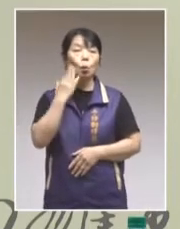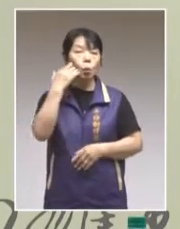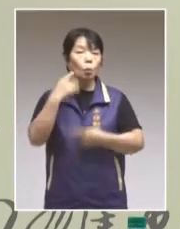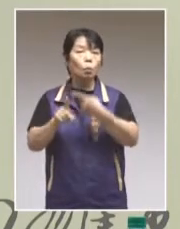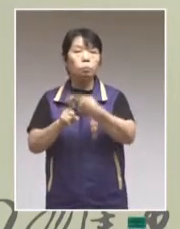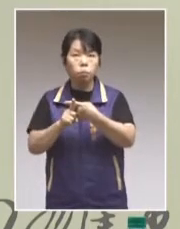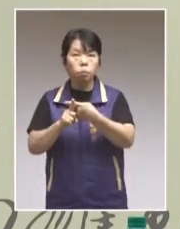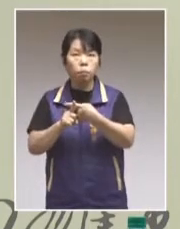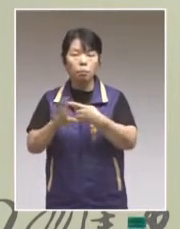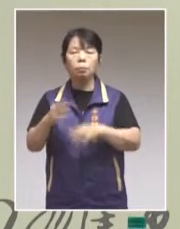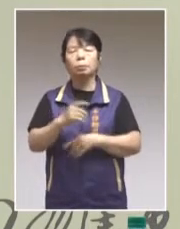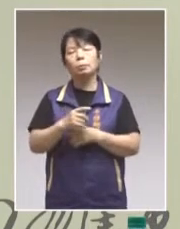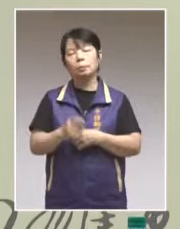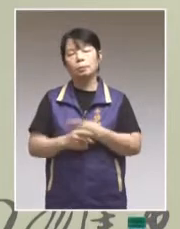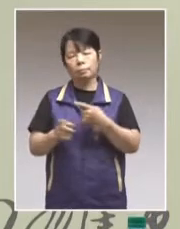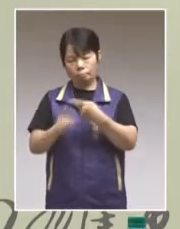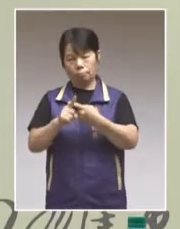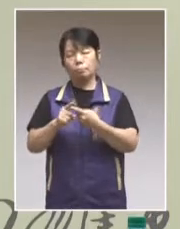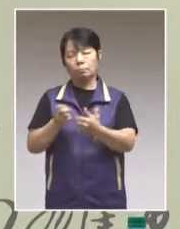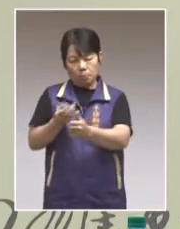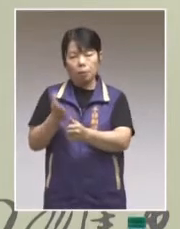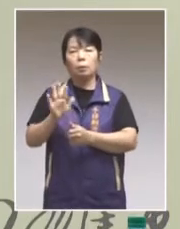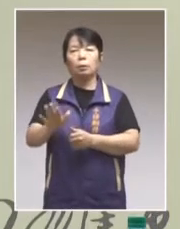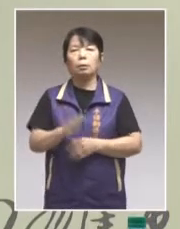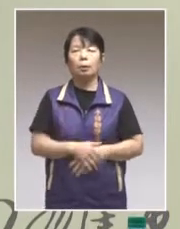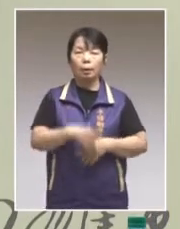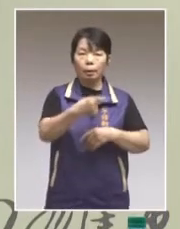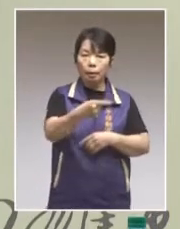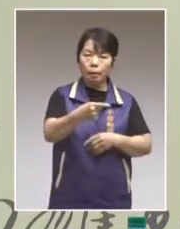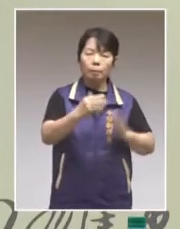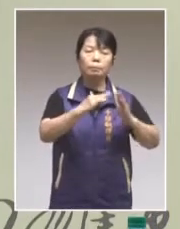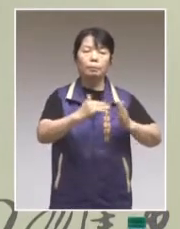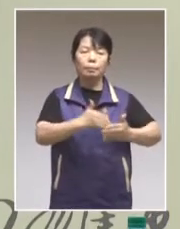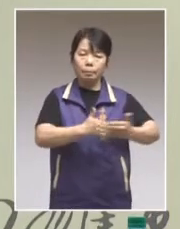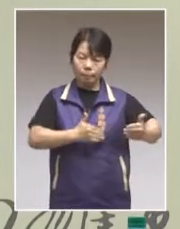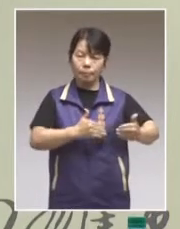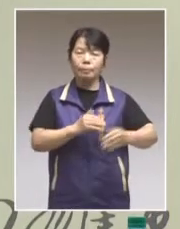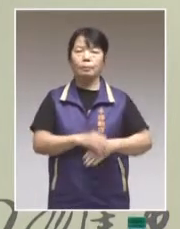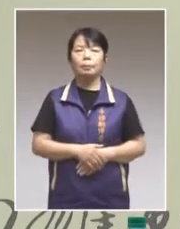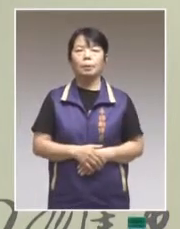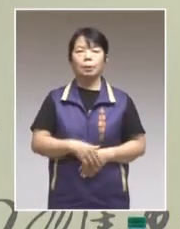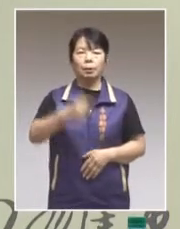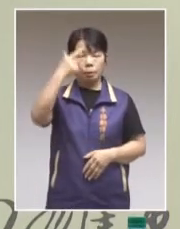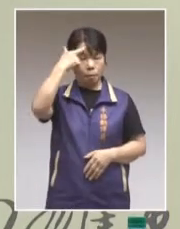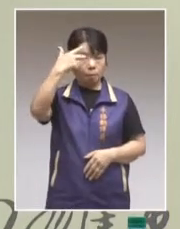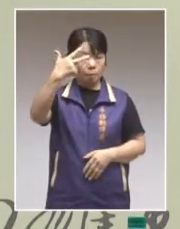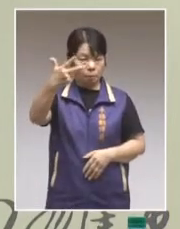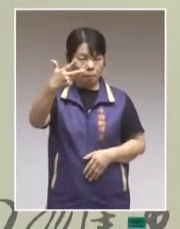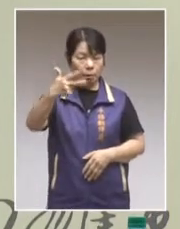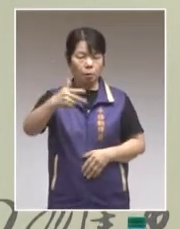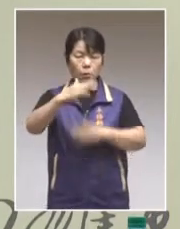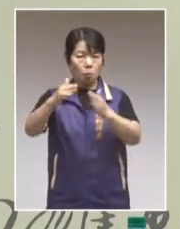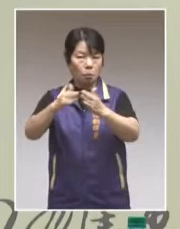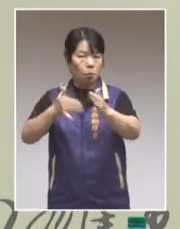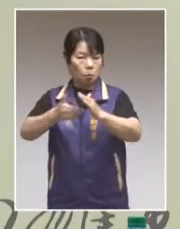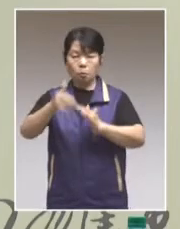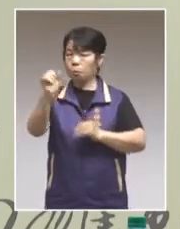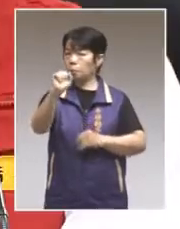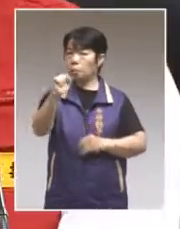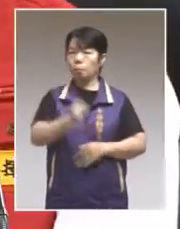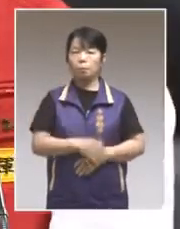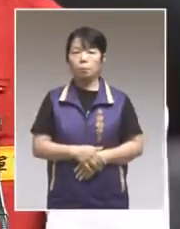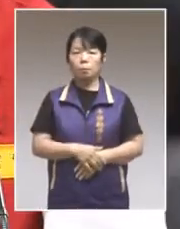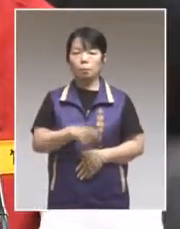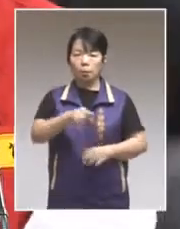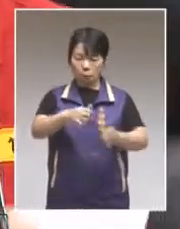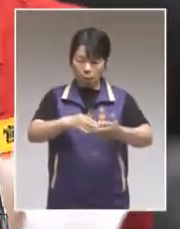就是啊确诊，那假如是阴性，那就继续进行居家隔离，好，七天内啊不能到学校，好，所以这个部分我们有